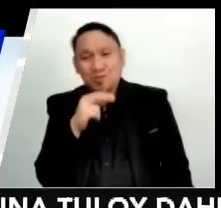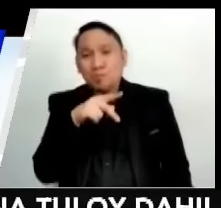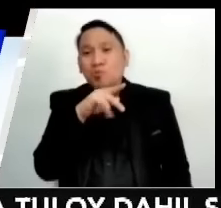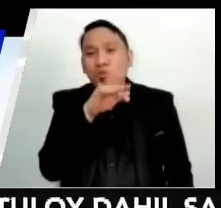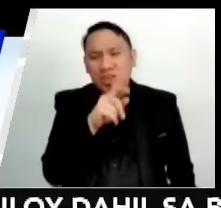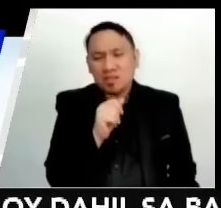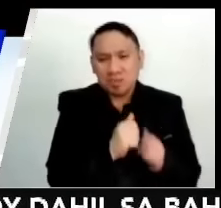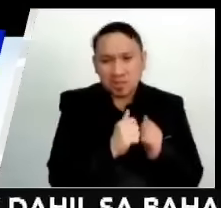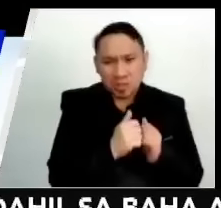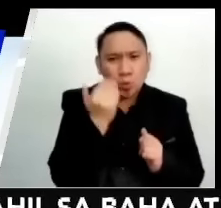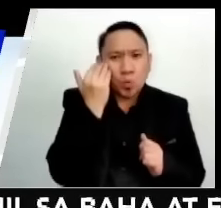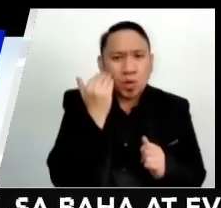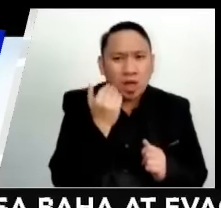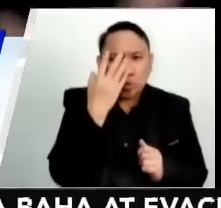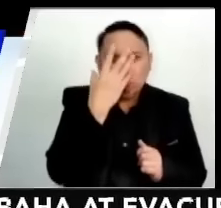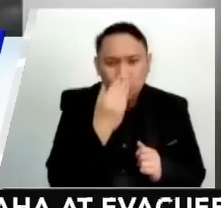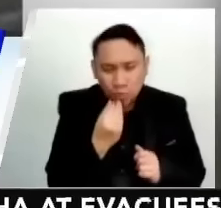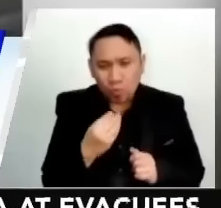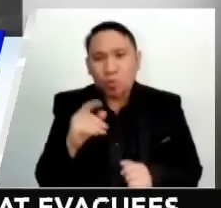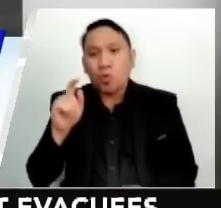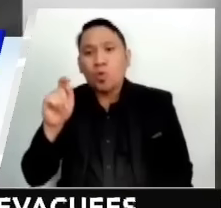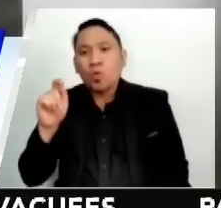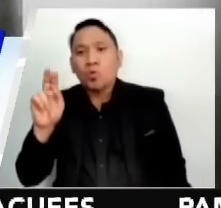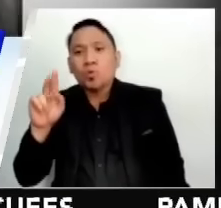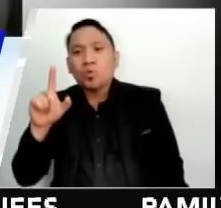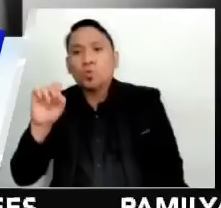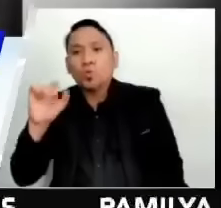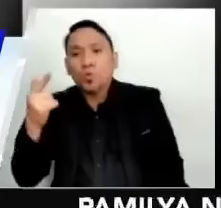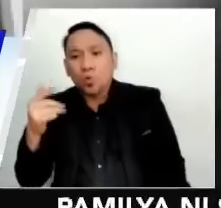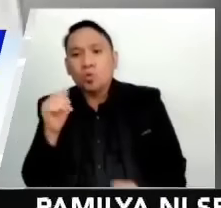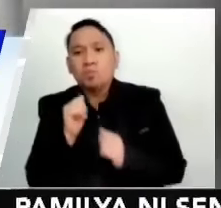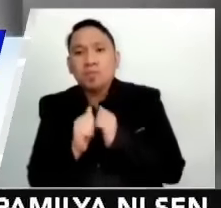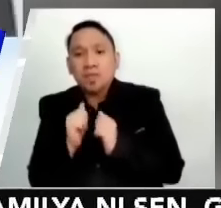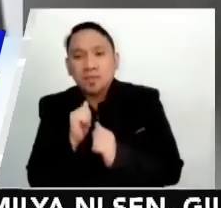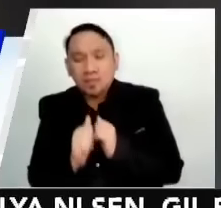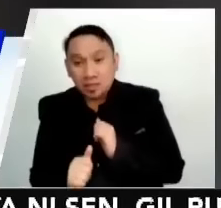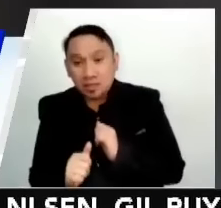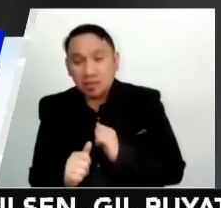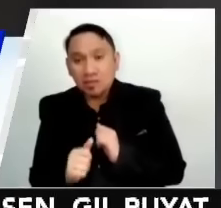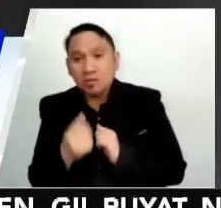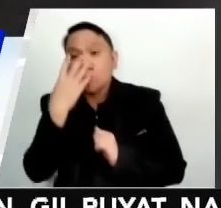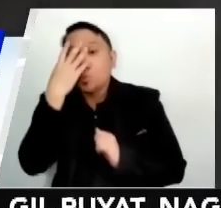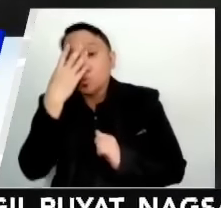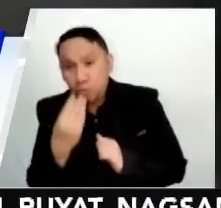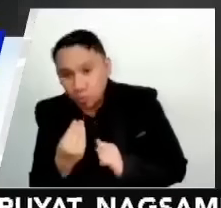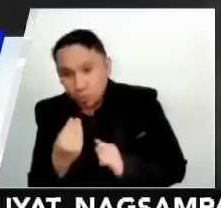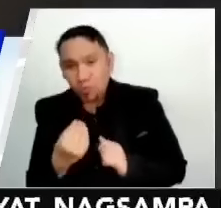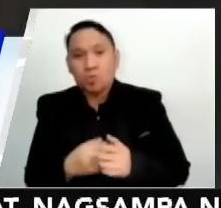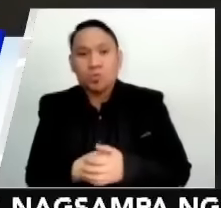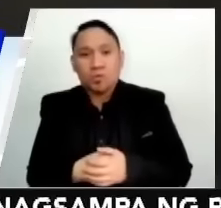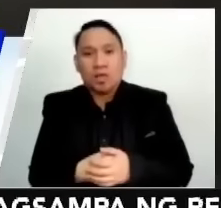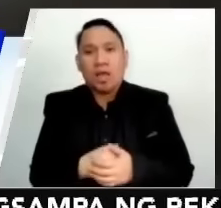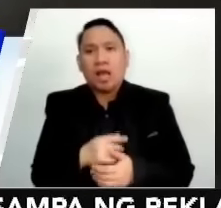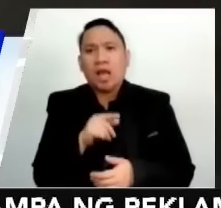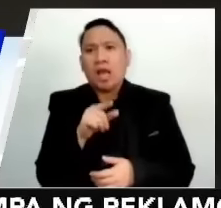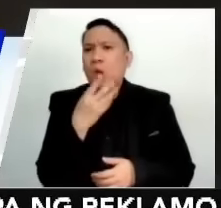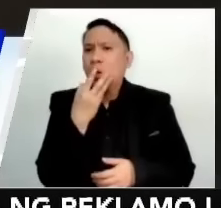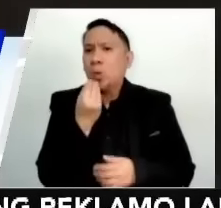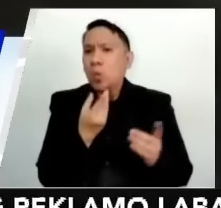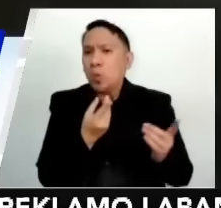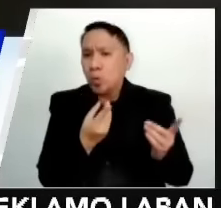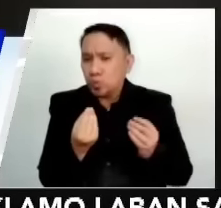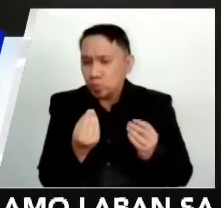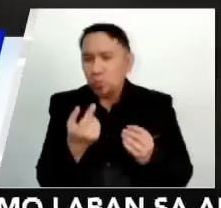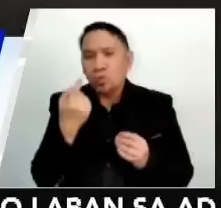nakakabigla lang po siya na pinalitan po. Ang pagpapalit ng street sign, isa palang ad campaign ng food supplement para sa maayos